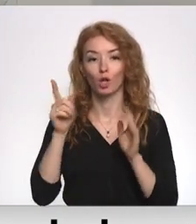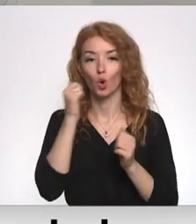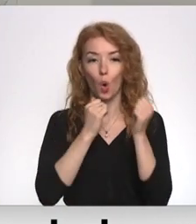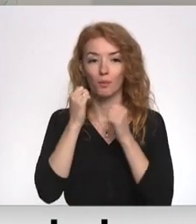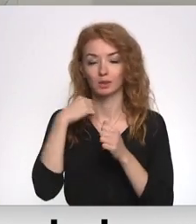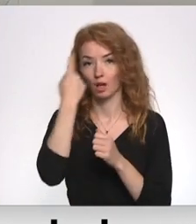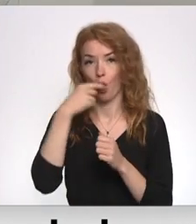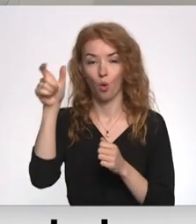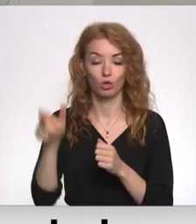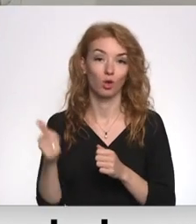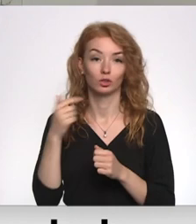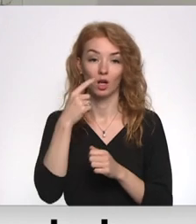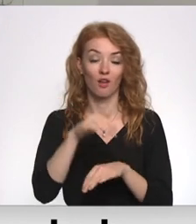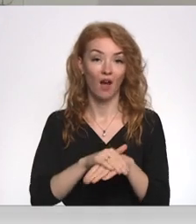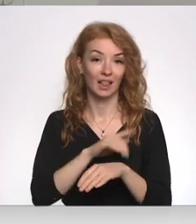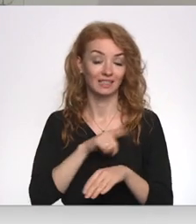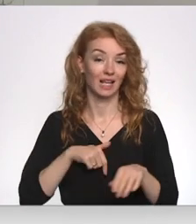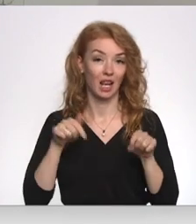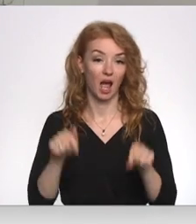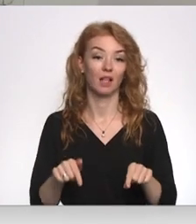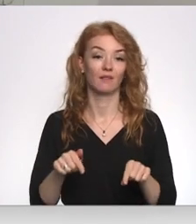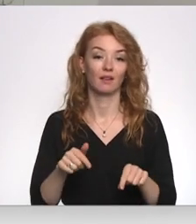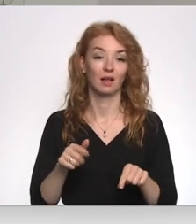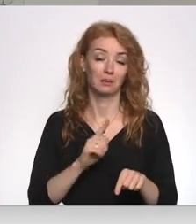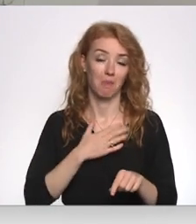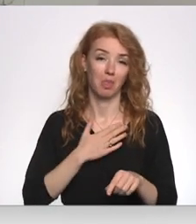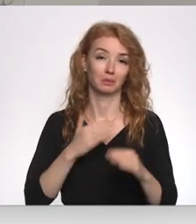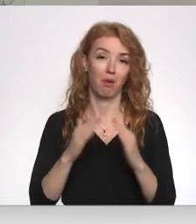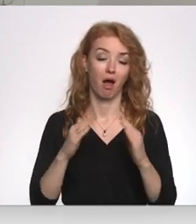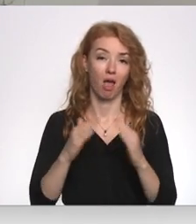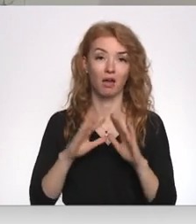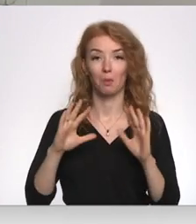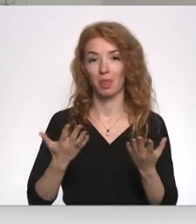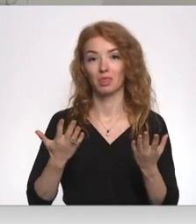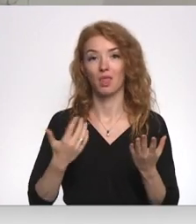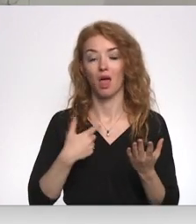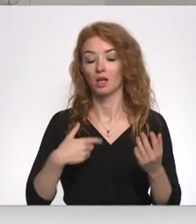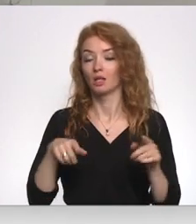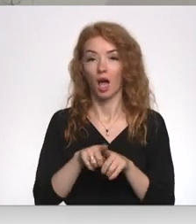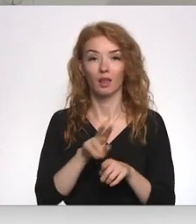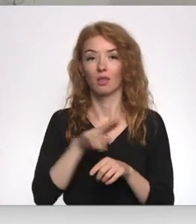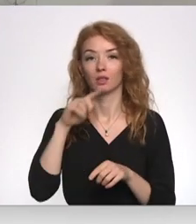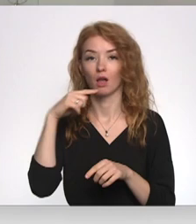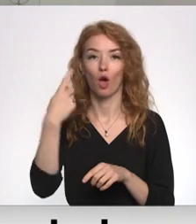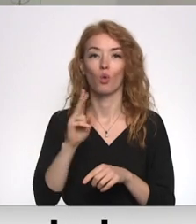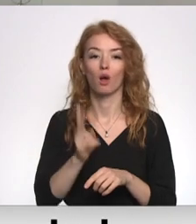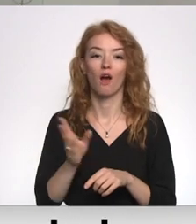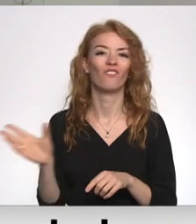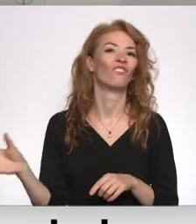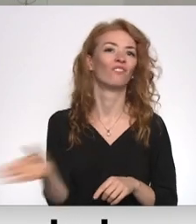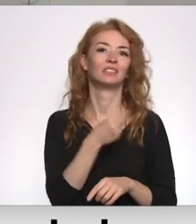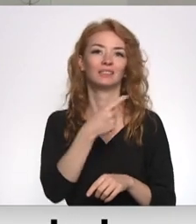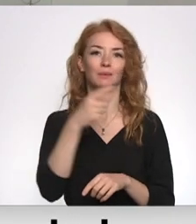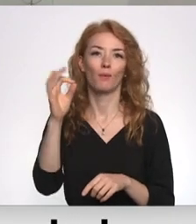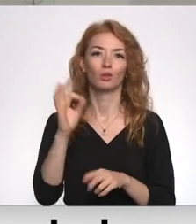autors. Faktiski Latvijā jau nu, tā kā mana mājas, bet es arī nesaku, ka visi ir tā kā